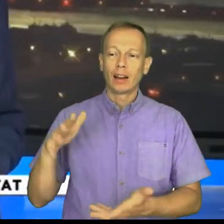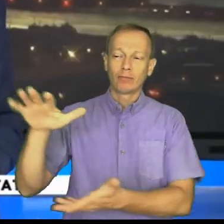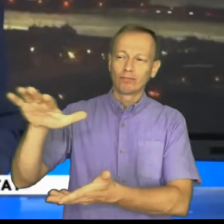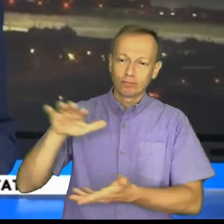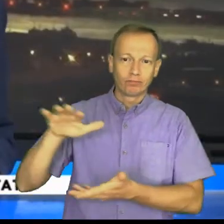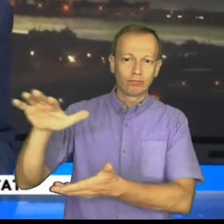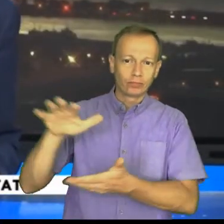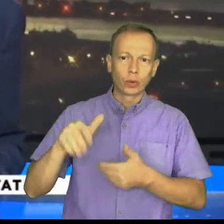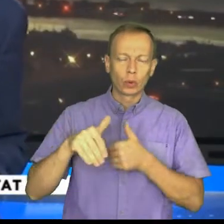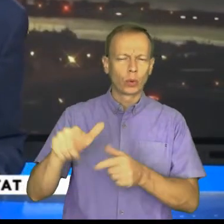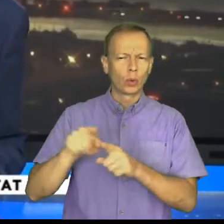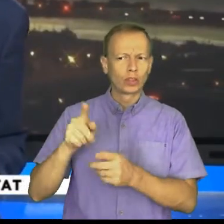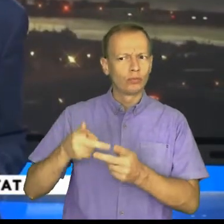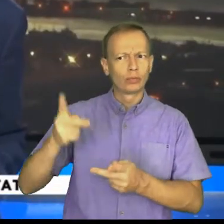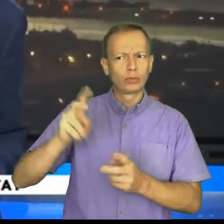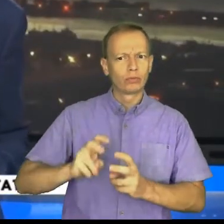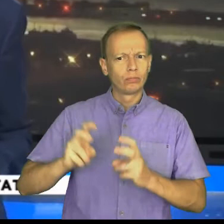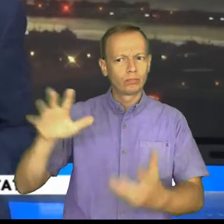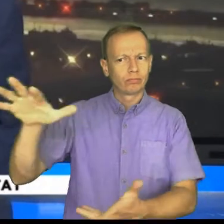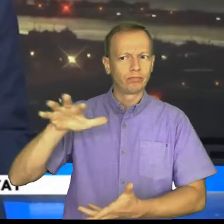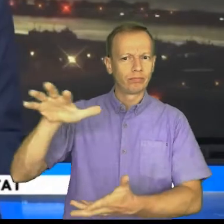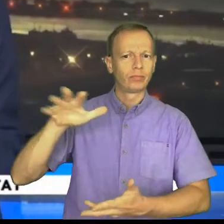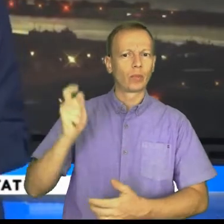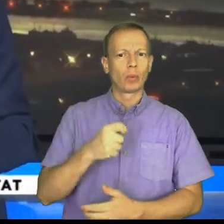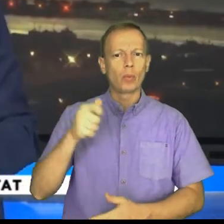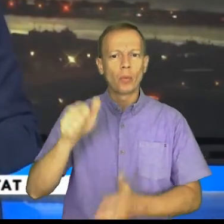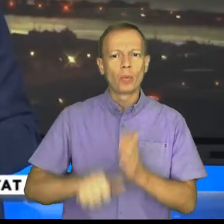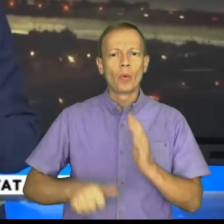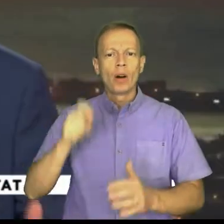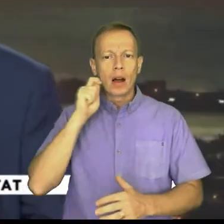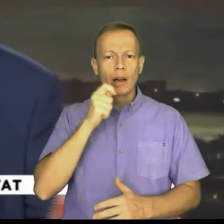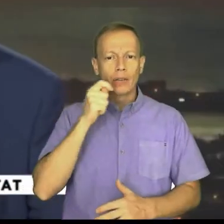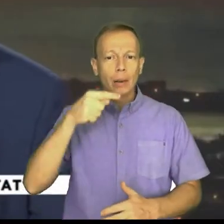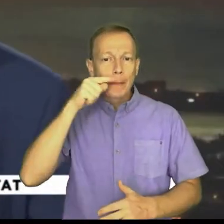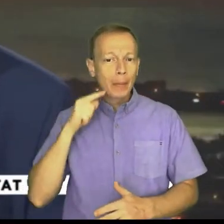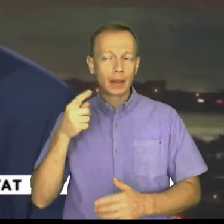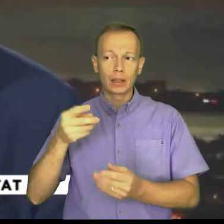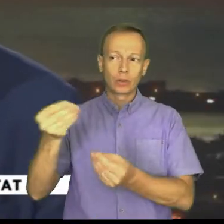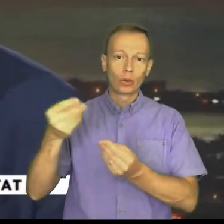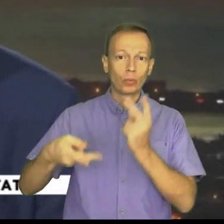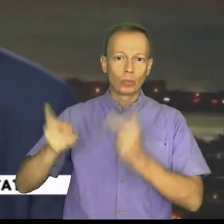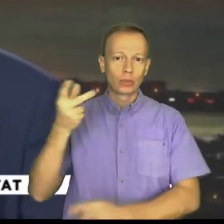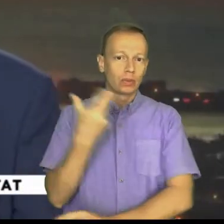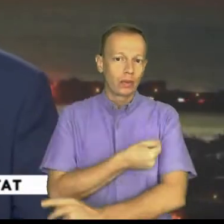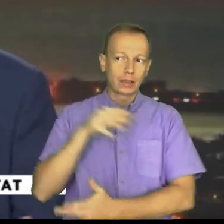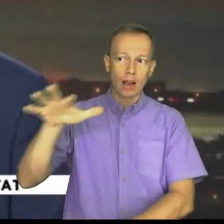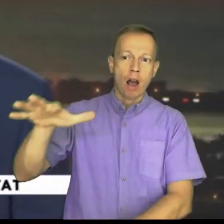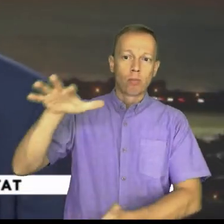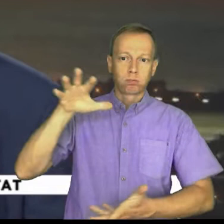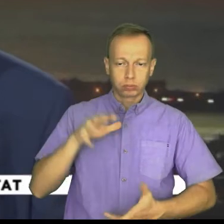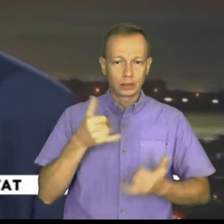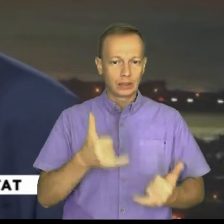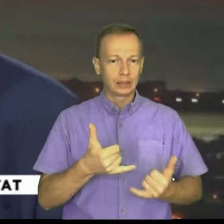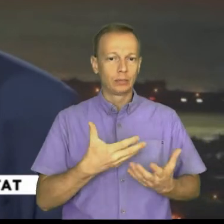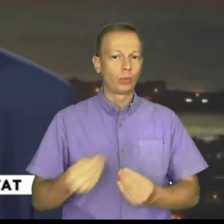approvisionnement va continuer, va même monter en puissance. Très certainement, à compter du mois d'avril, mois de mai, nous aurons de plus en plus de doses pour vacciner